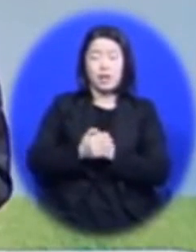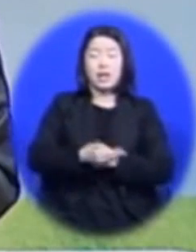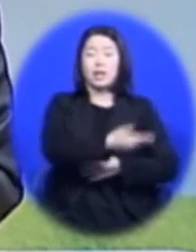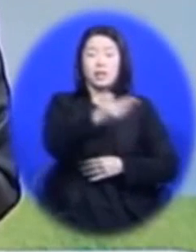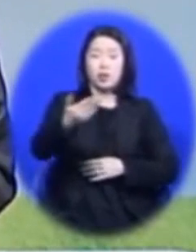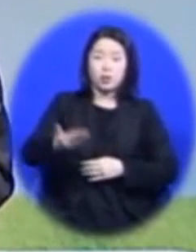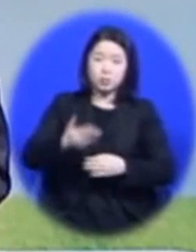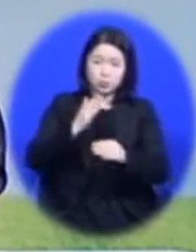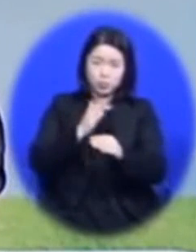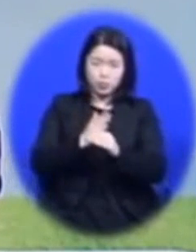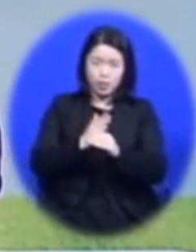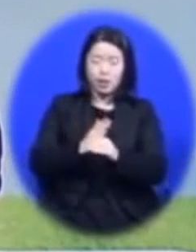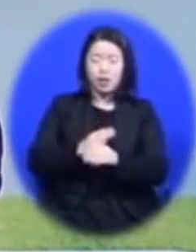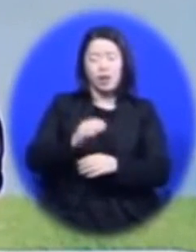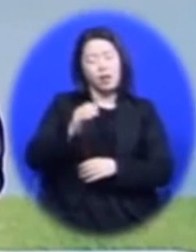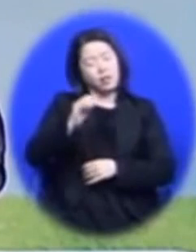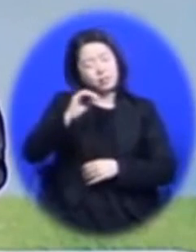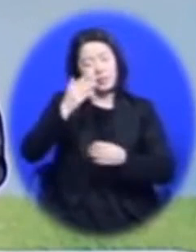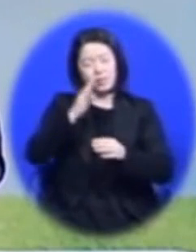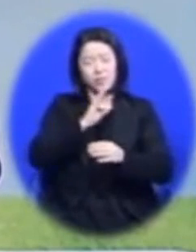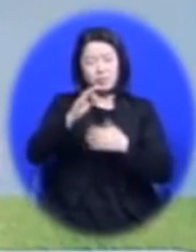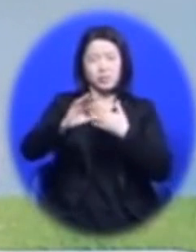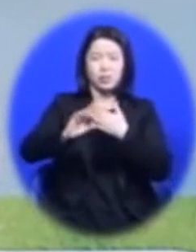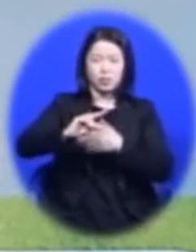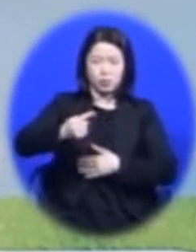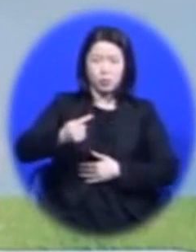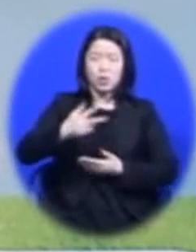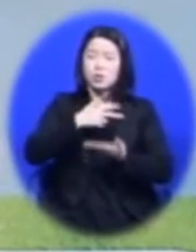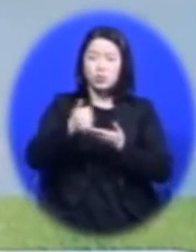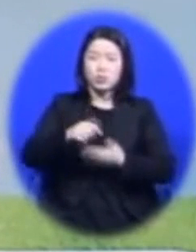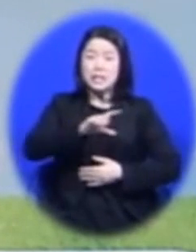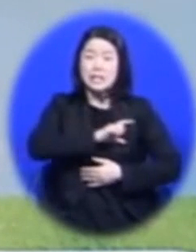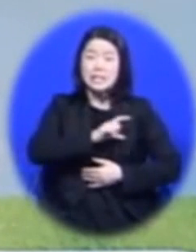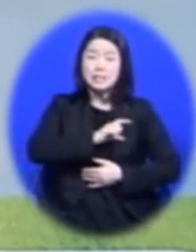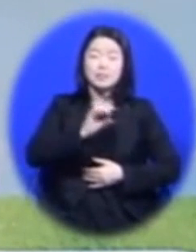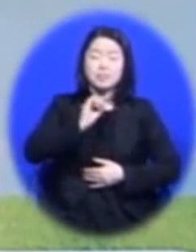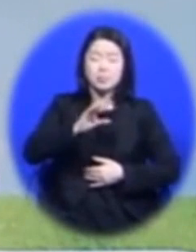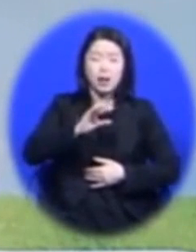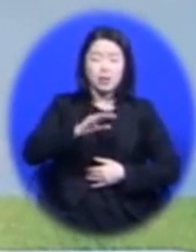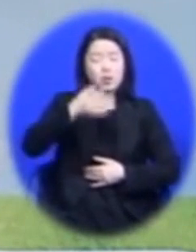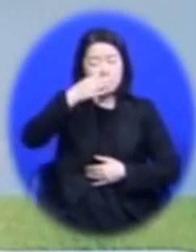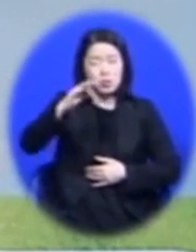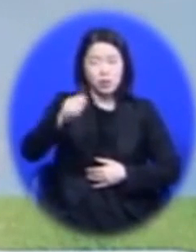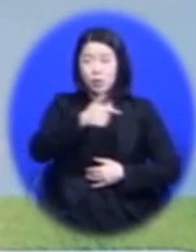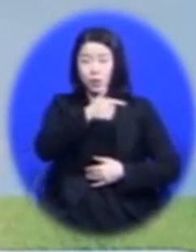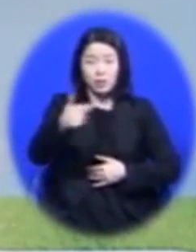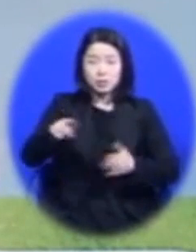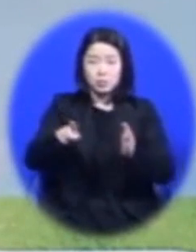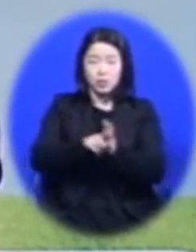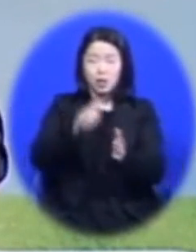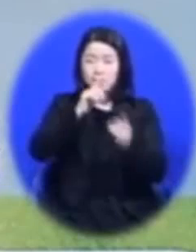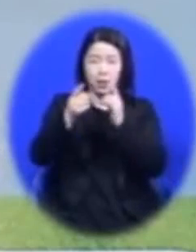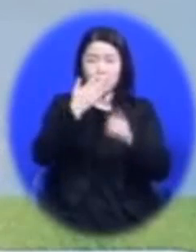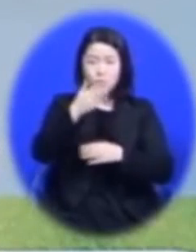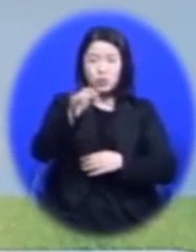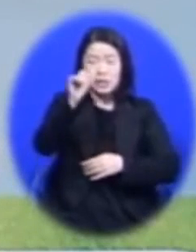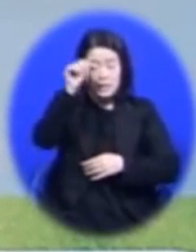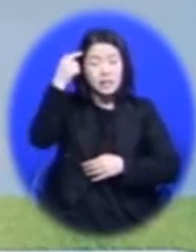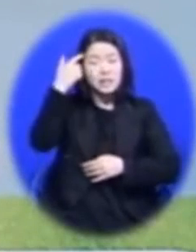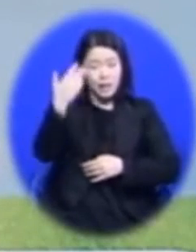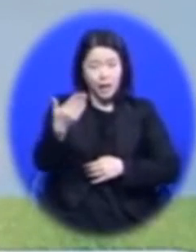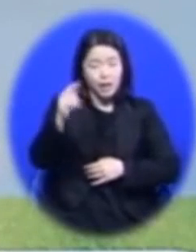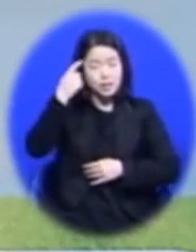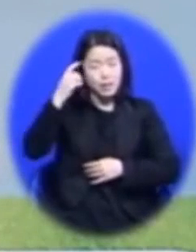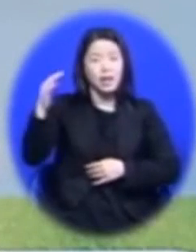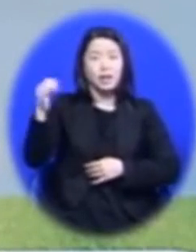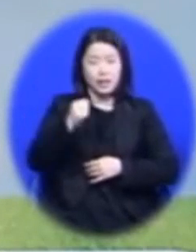여러분 중에 아유 그래도 어떻게 주님의 이름만 불렀다고 그게 큰 믿음이라고 말할 수 있느냐라고 생각하시는 분들이